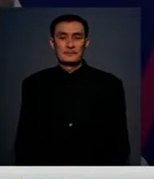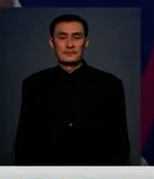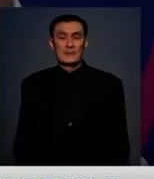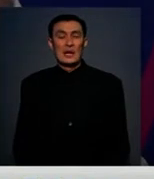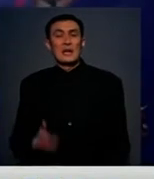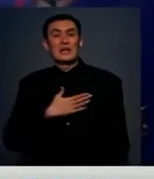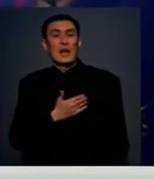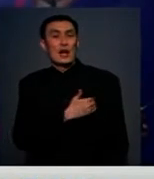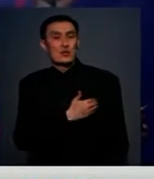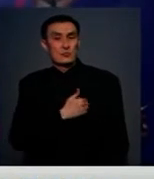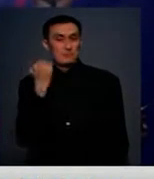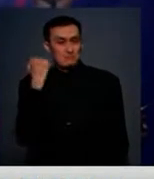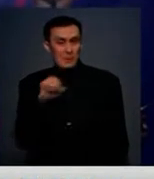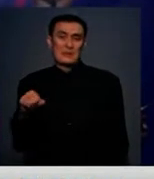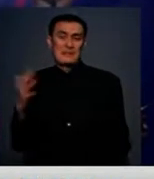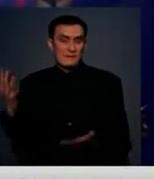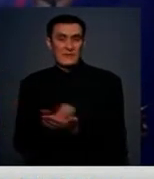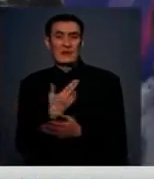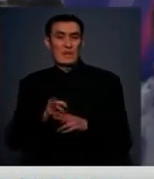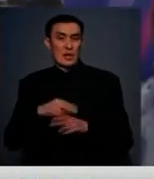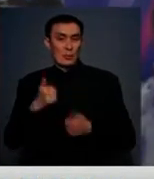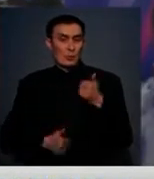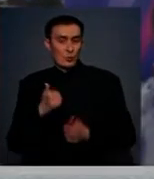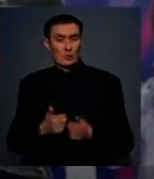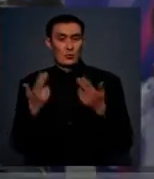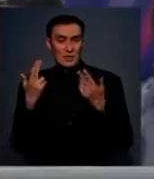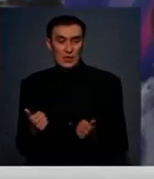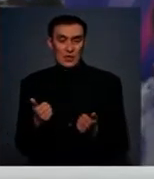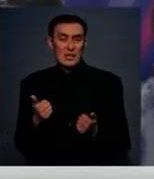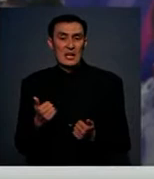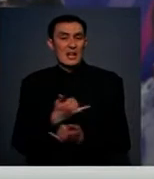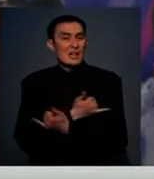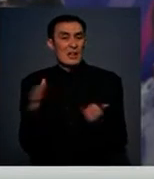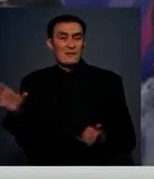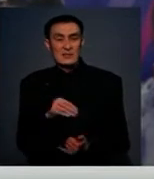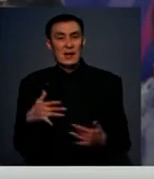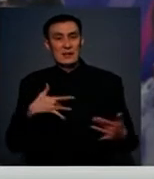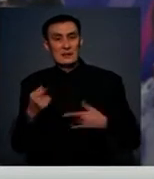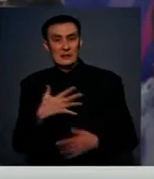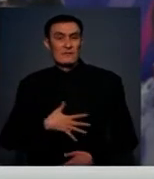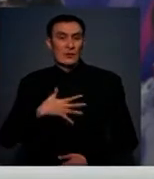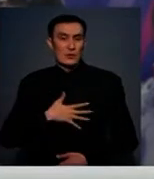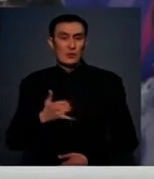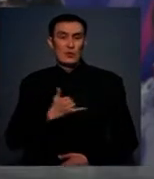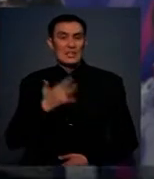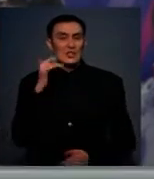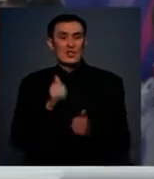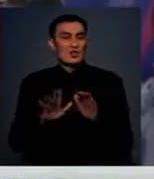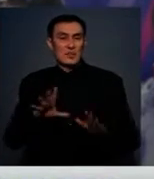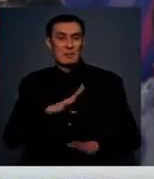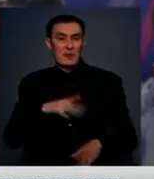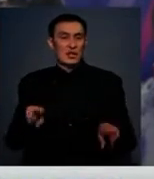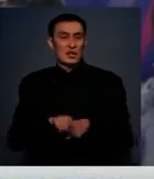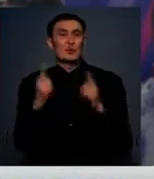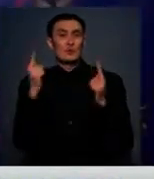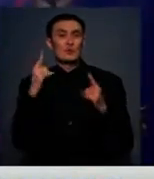Я хочу побеждать и выигрывать в этом конкурсе. Конечно, для всех артистов здесь это волнительно, потому что в Мангыстау не всегда бывают такие